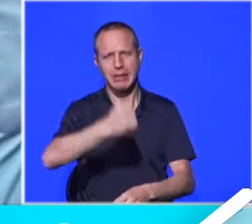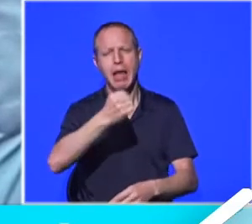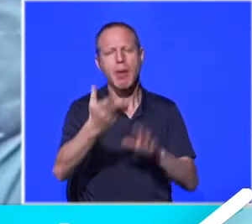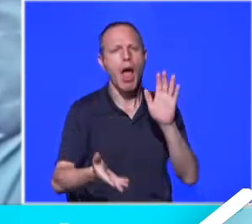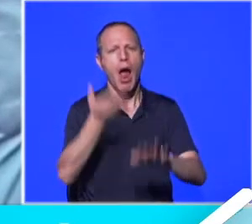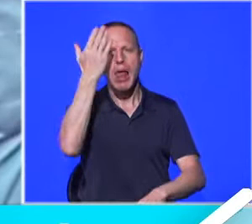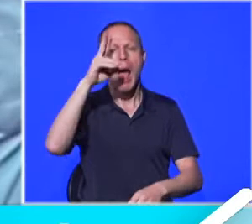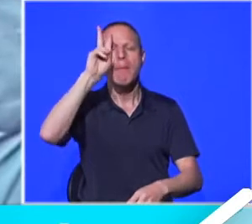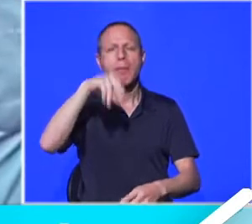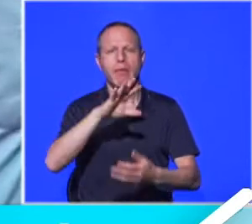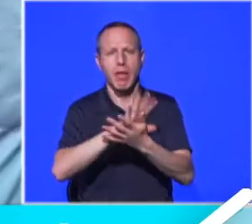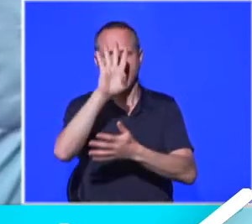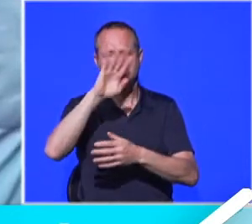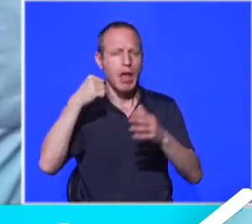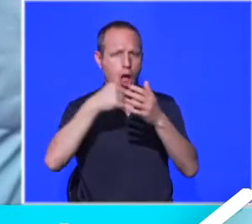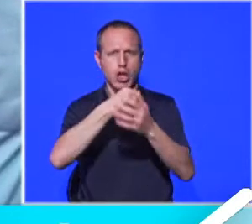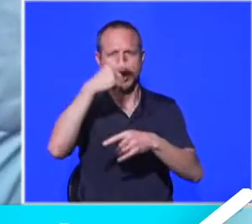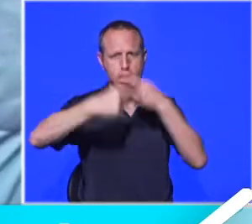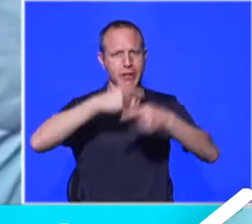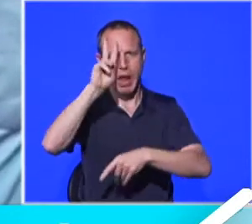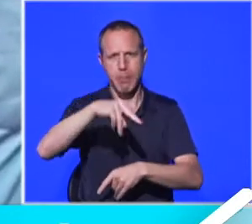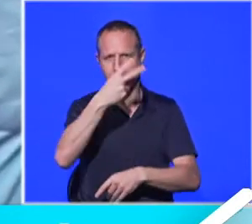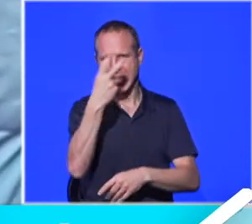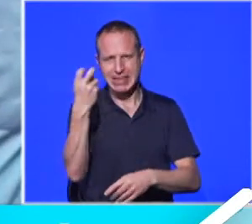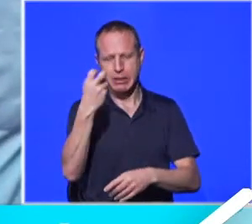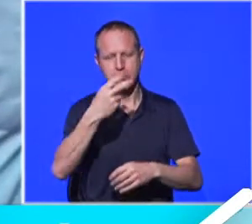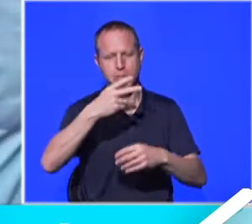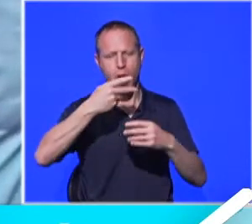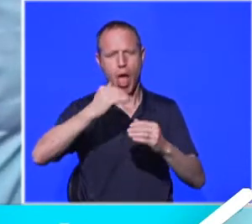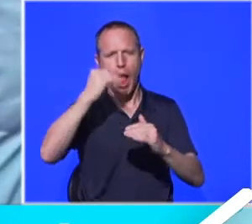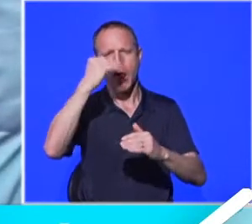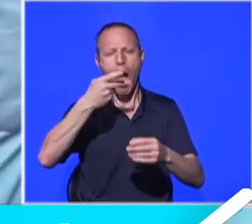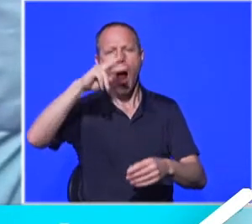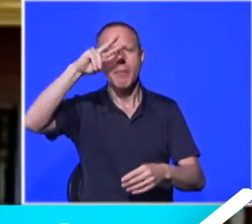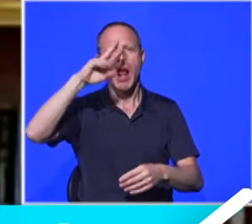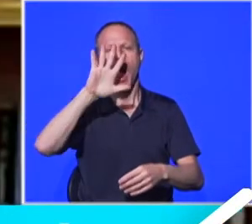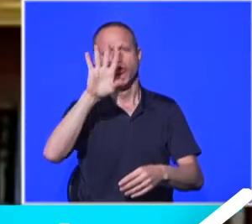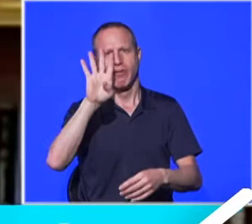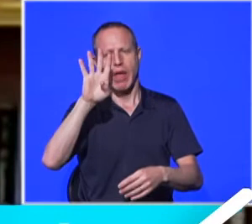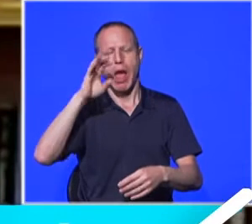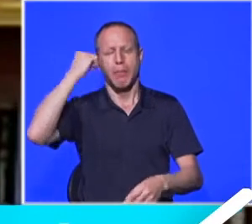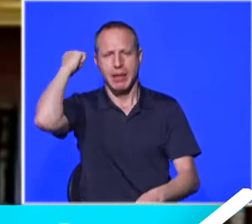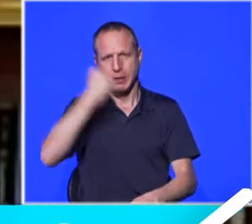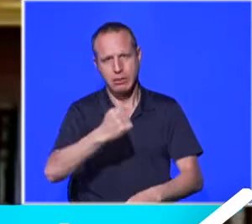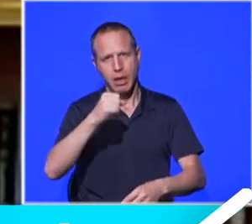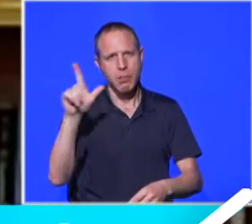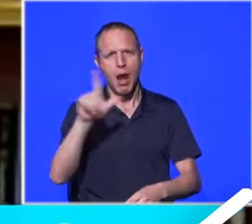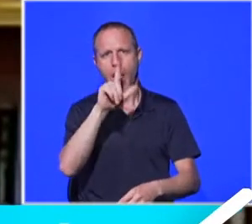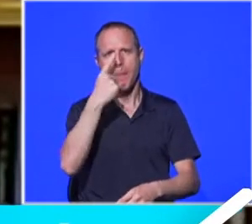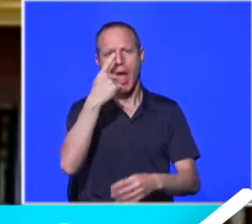עד שנת 2020, עלייה של הכפלה. מ-54 נרצחים ל-113,